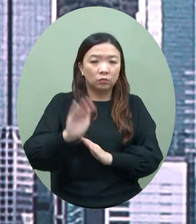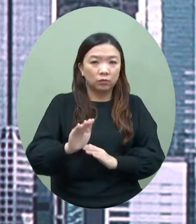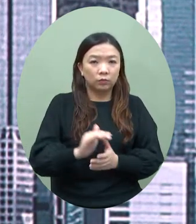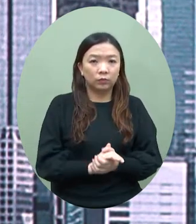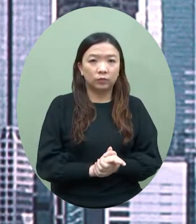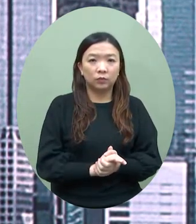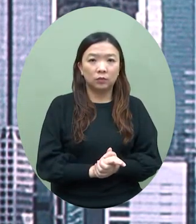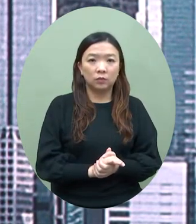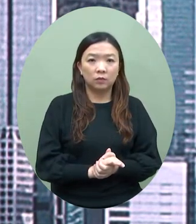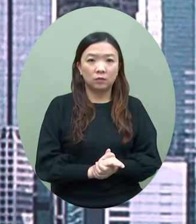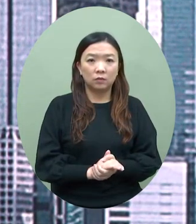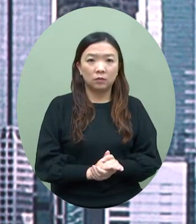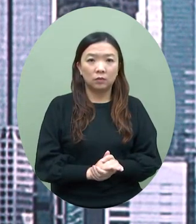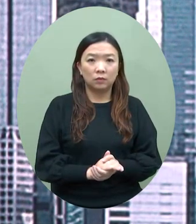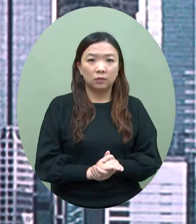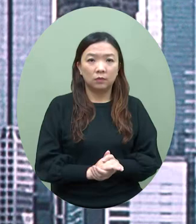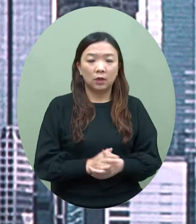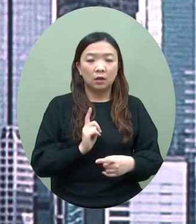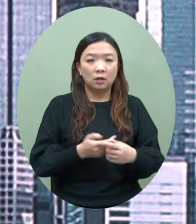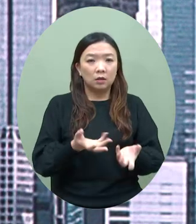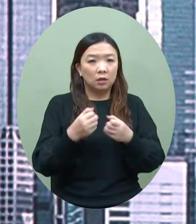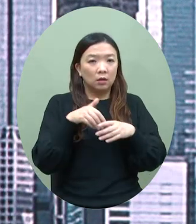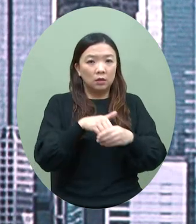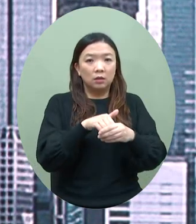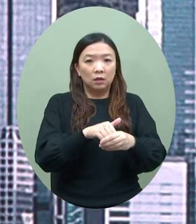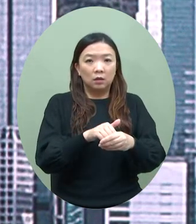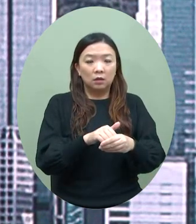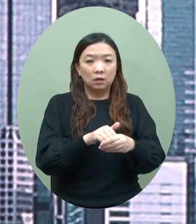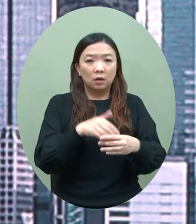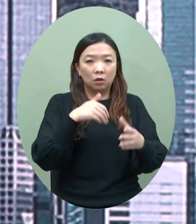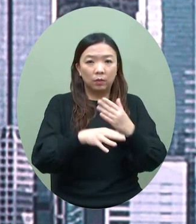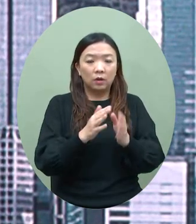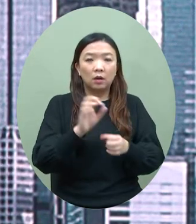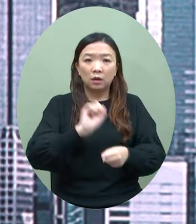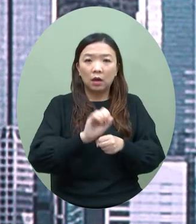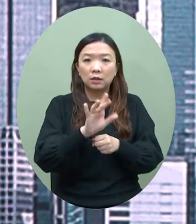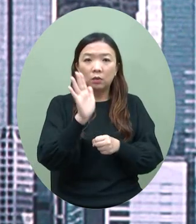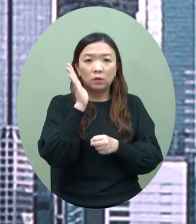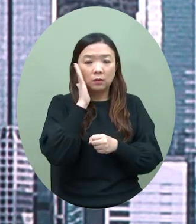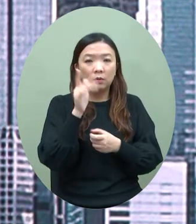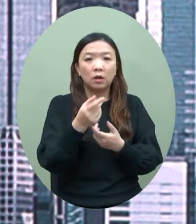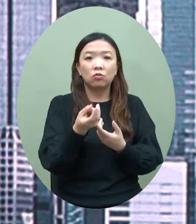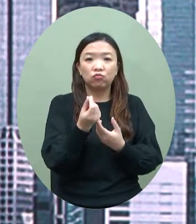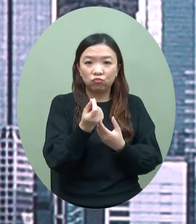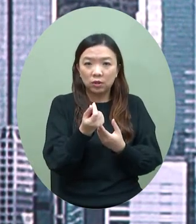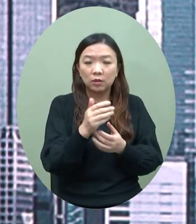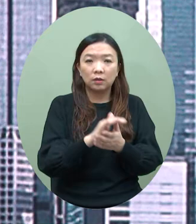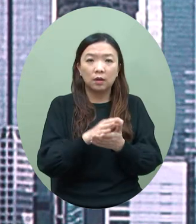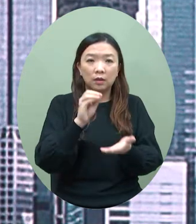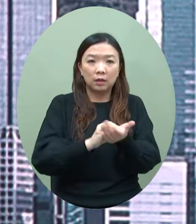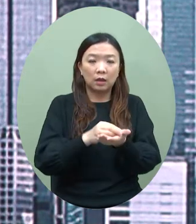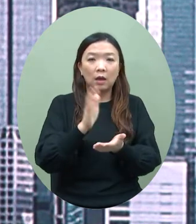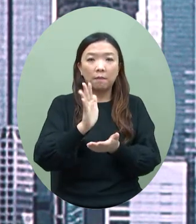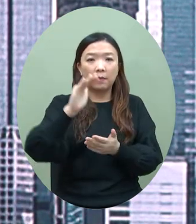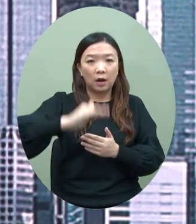而事實上呢，我們在收到那個的申請當中呢，也都是多了酒店呢，它 佢哋將嗰個定價咧係設喺500蚊